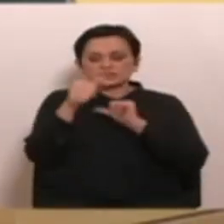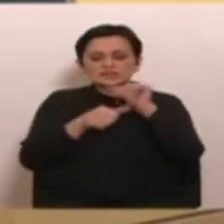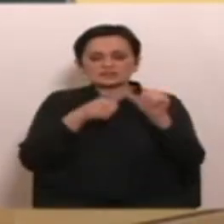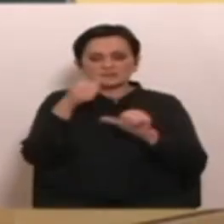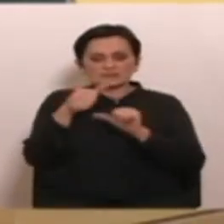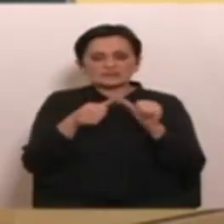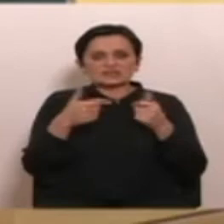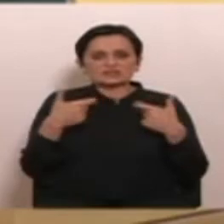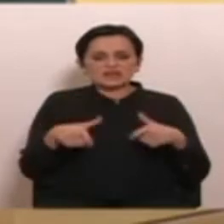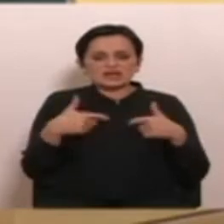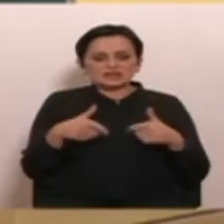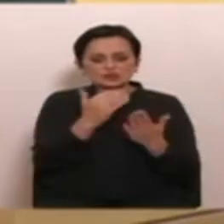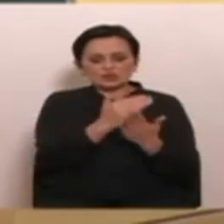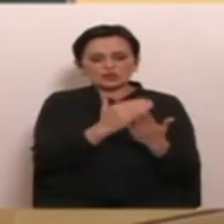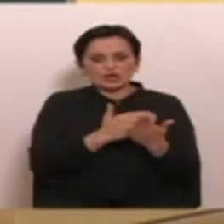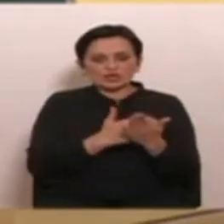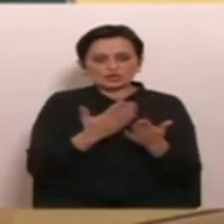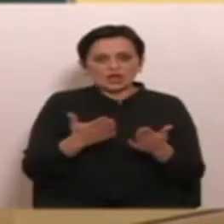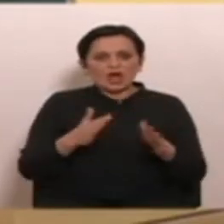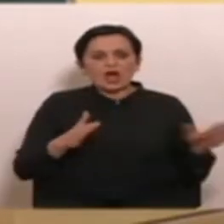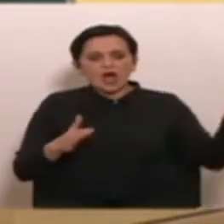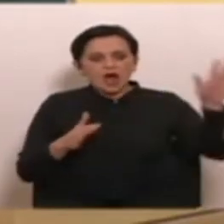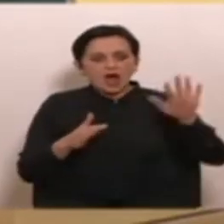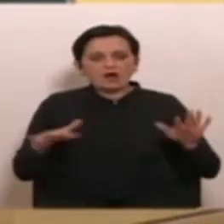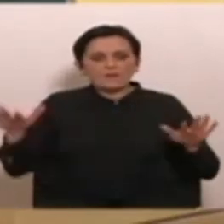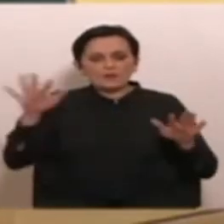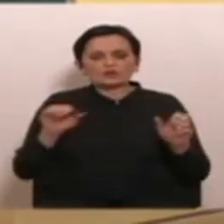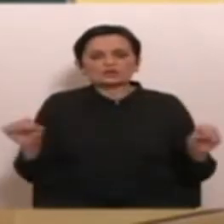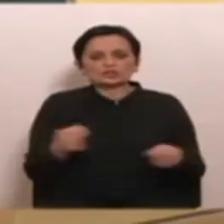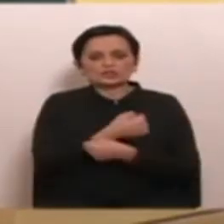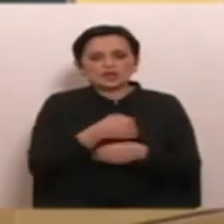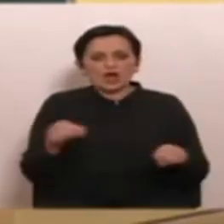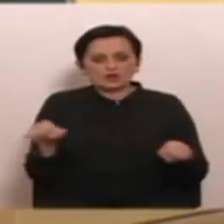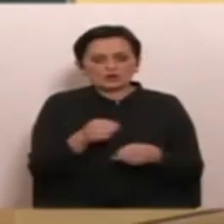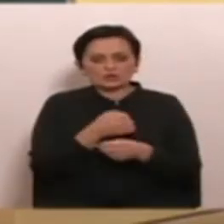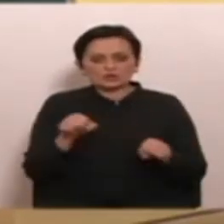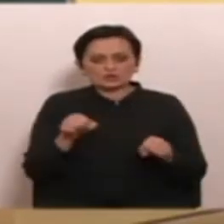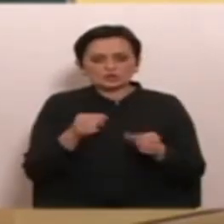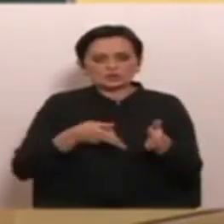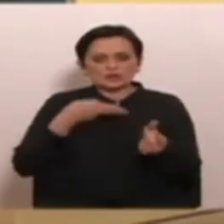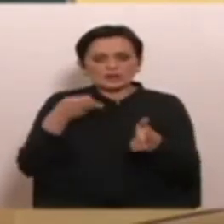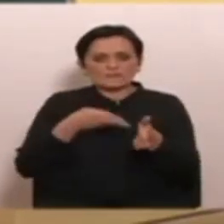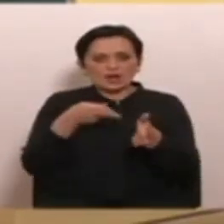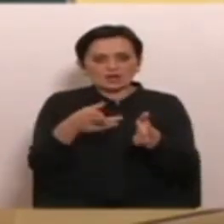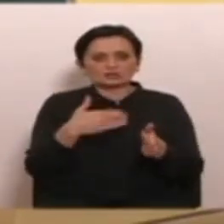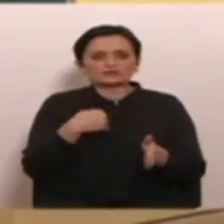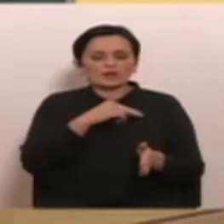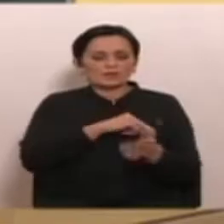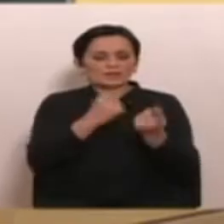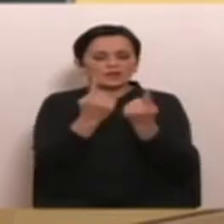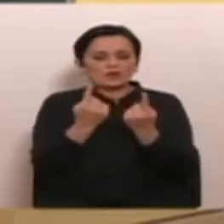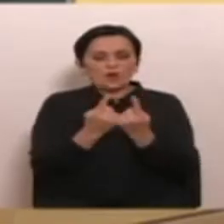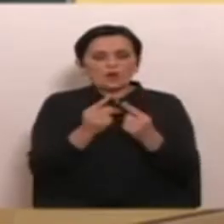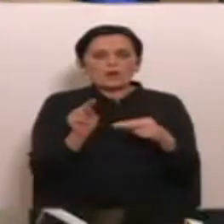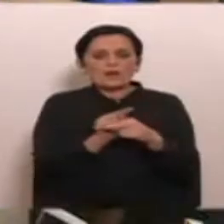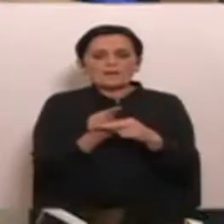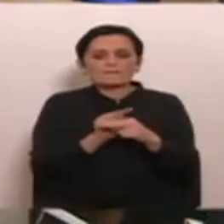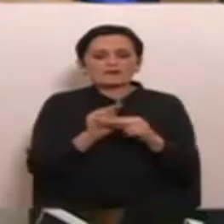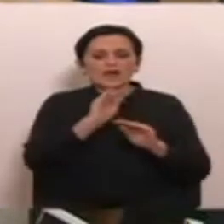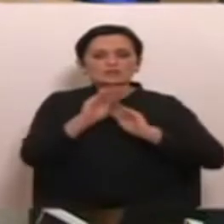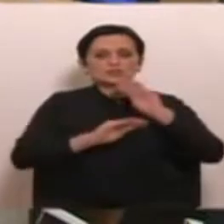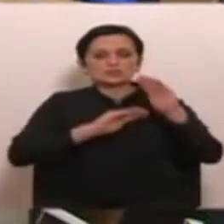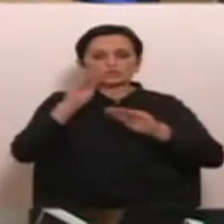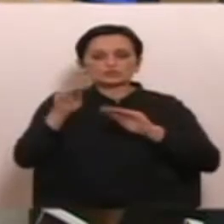ტვირთებს, აღმოსავლეთ-დასავლეთ ჩქაროსნული მაგისტრალის პროექტი, რომელსაც ჩვენი კოლეგები ინფრასტრუქტურის სამინისტრო ახორციელებს, მომავალ